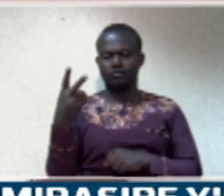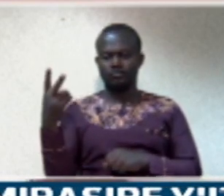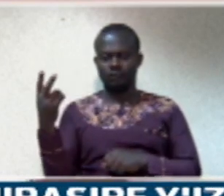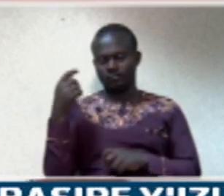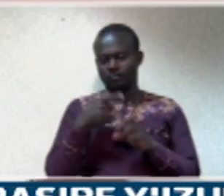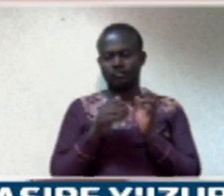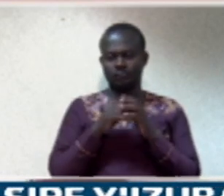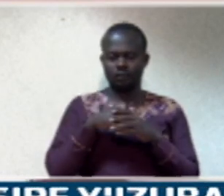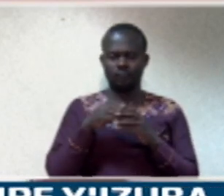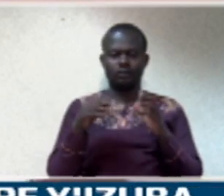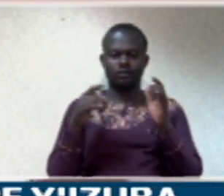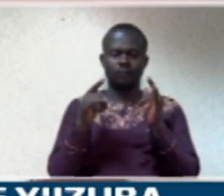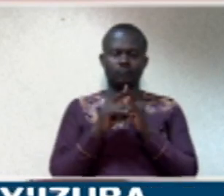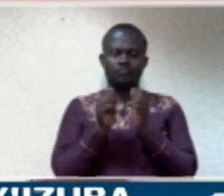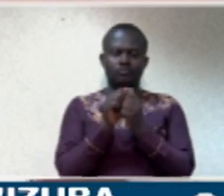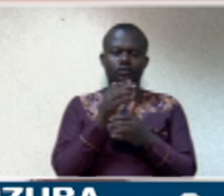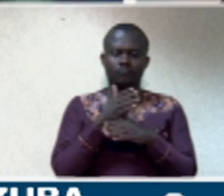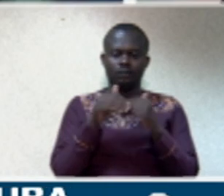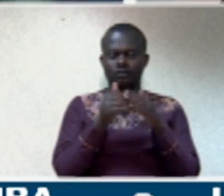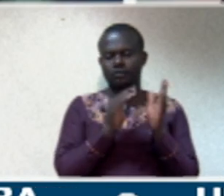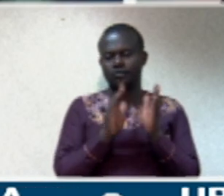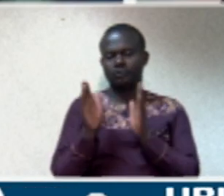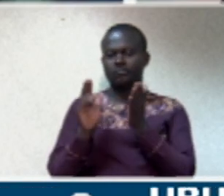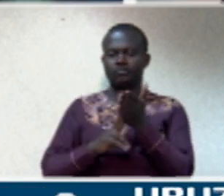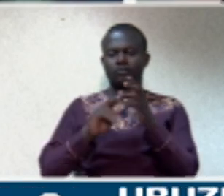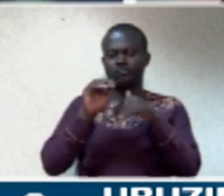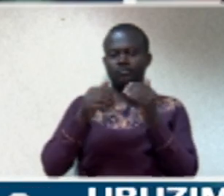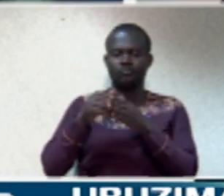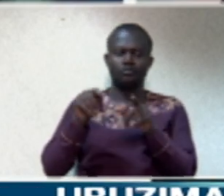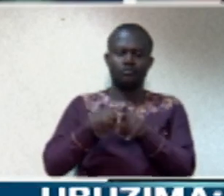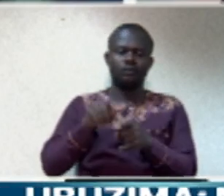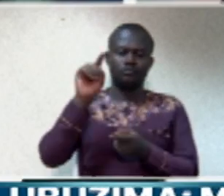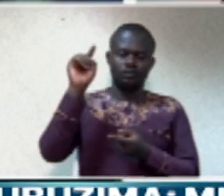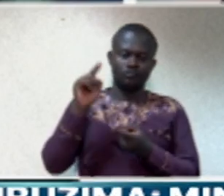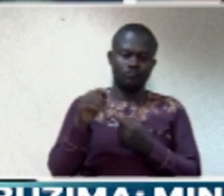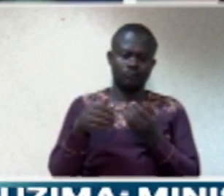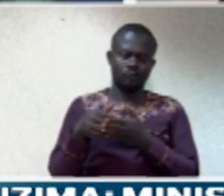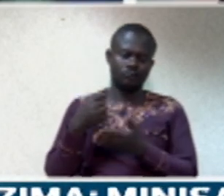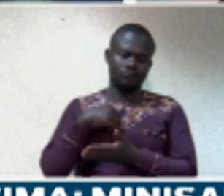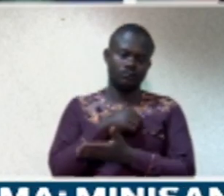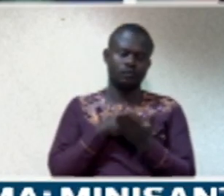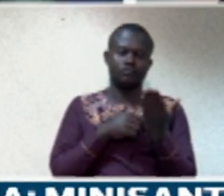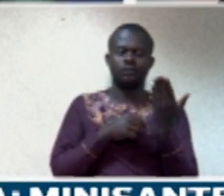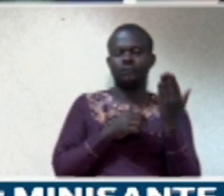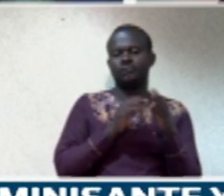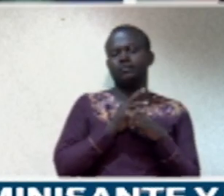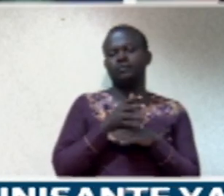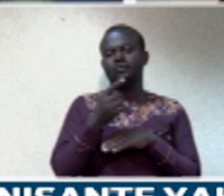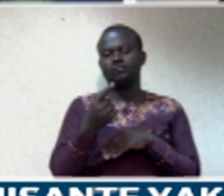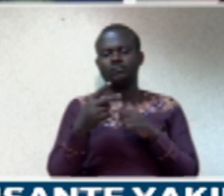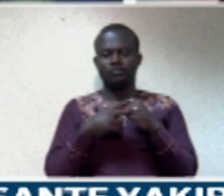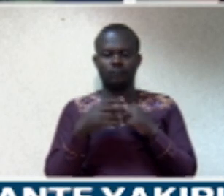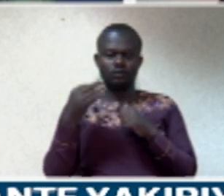2021-2022. Gusa mu nama na ministeri y'imari n'igenamigambi bemeje ko bisa n'ibigabanywamo. Aho ibyo